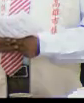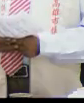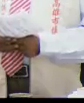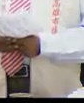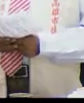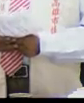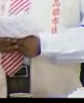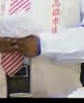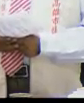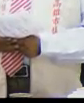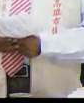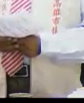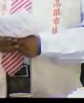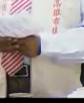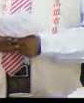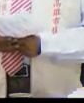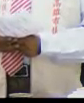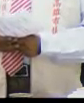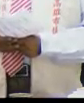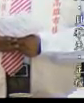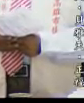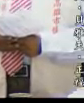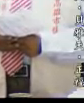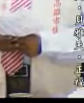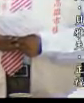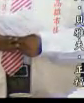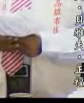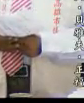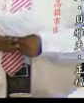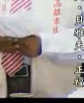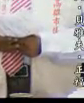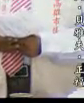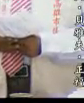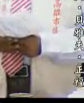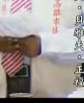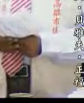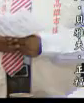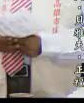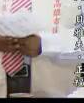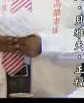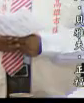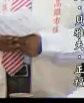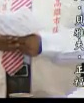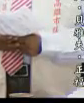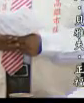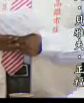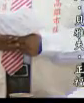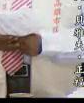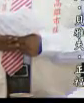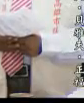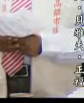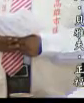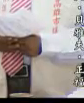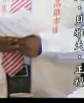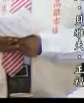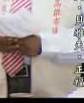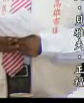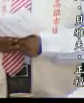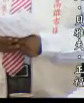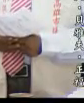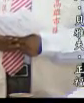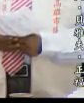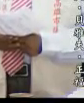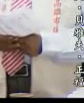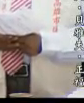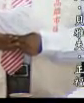严明会，我们来讨论，看具体上，如果说并没有经过乡亲